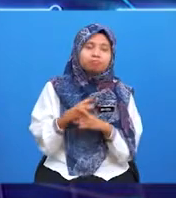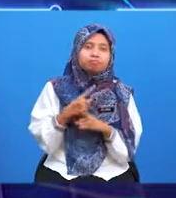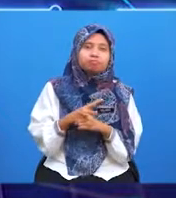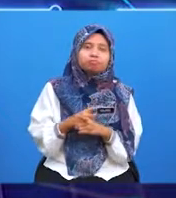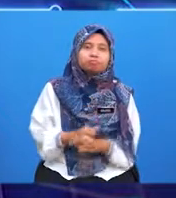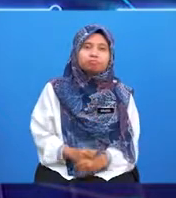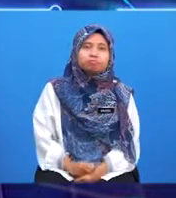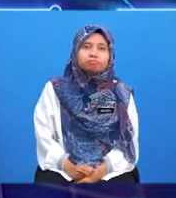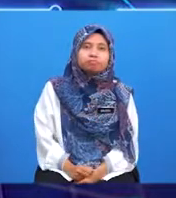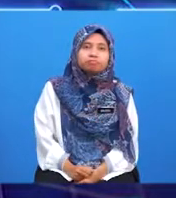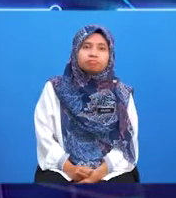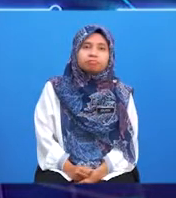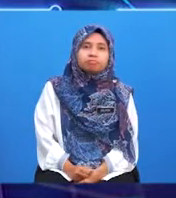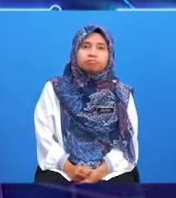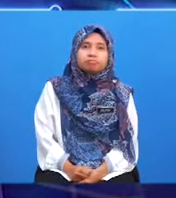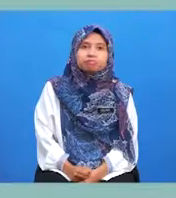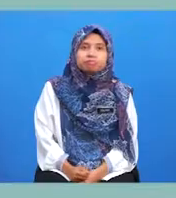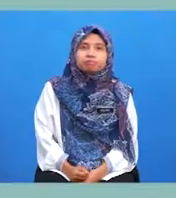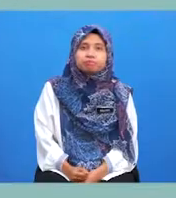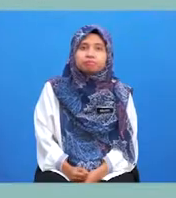cadangan jawapan murid itu tadi.